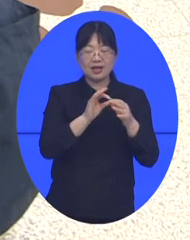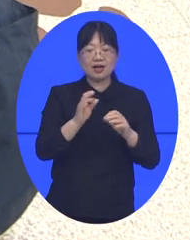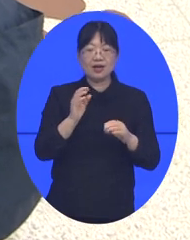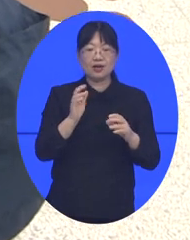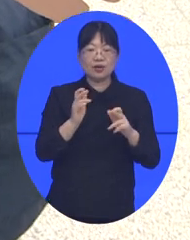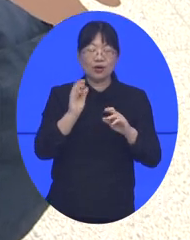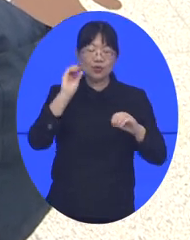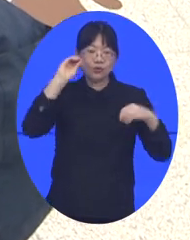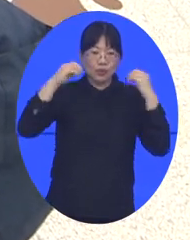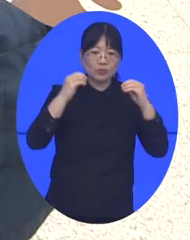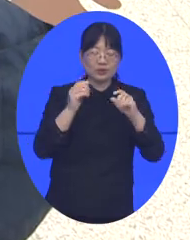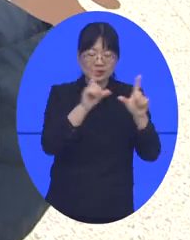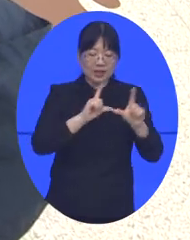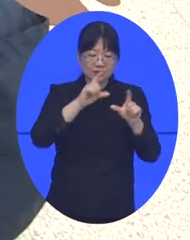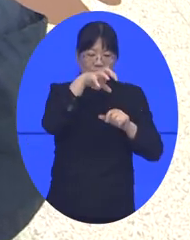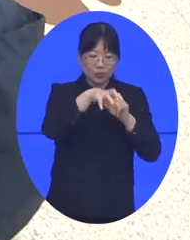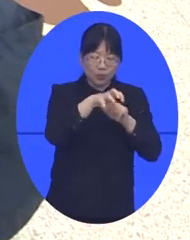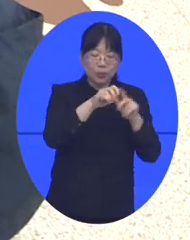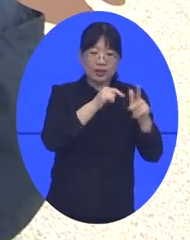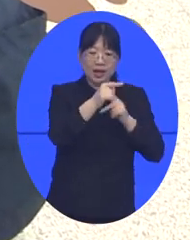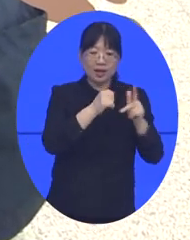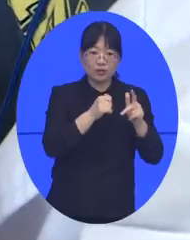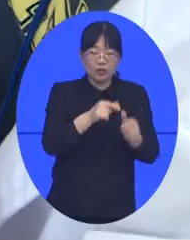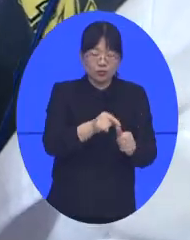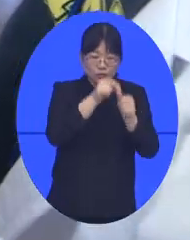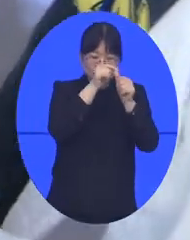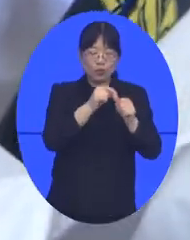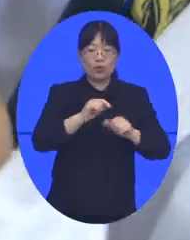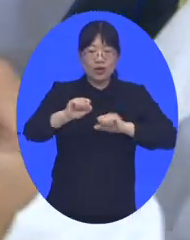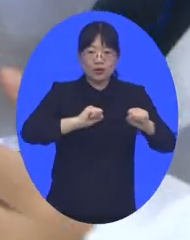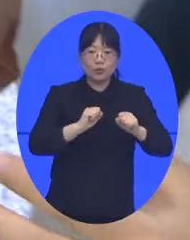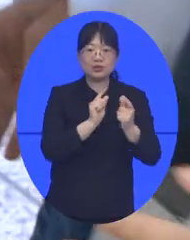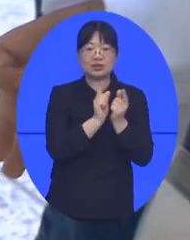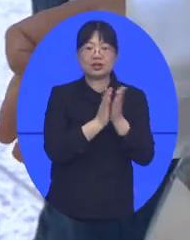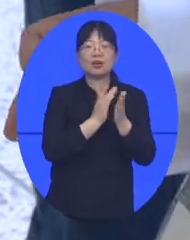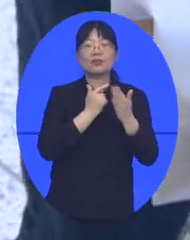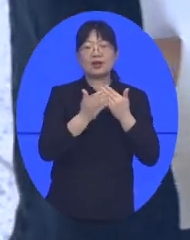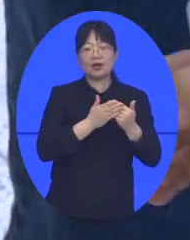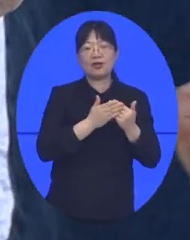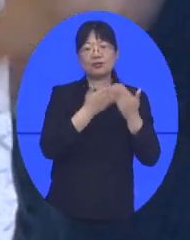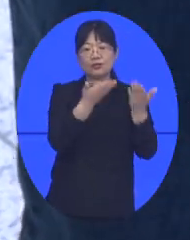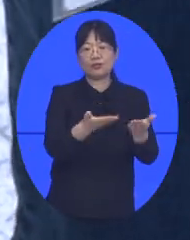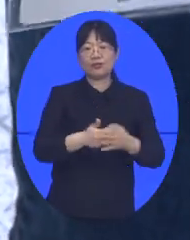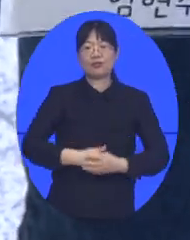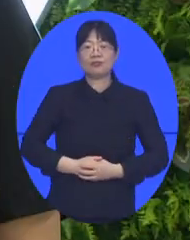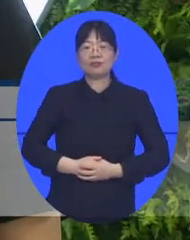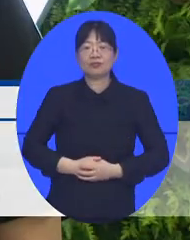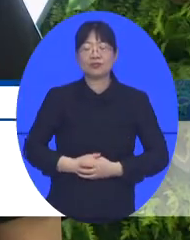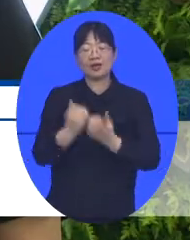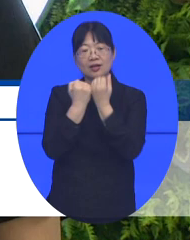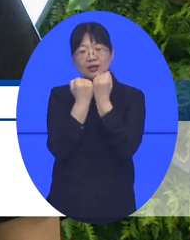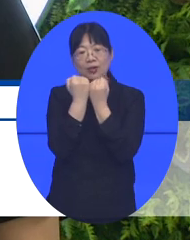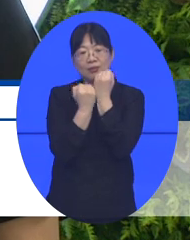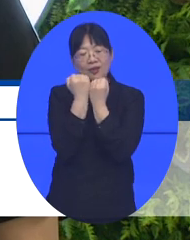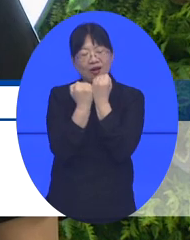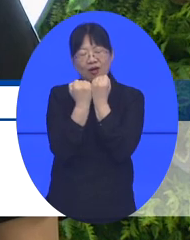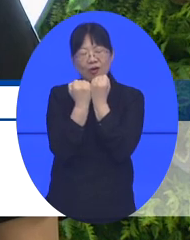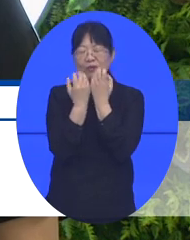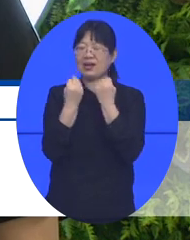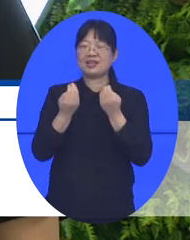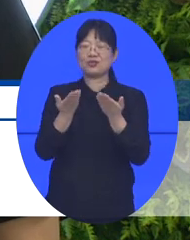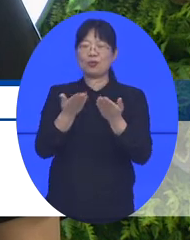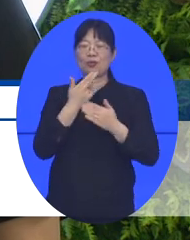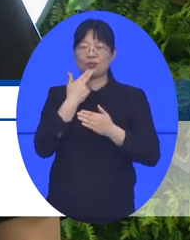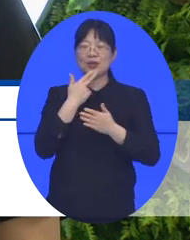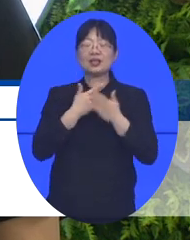이해하고 야생동물 구조 치료 활동 등을 현장에서 체험하는 교육 프로그램입니다 설명을 많이 한다기